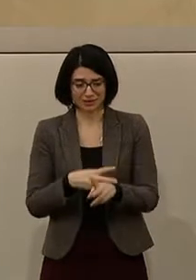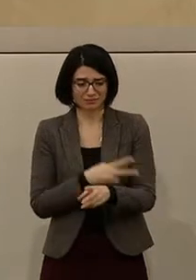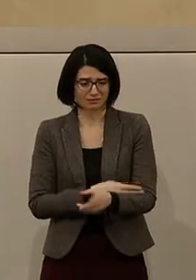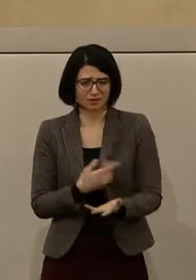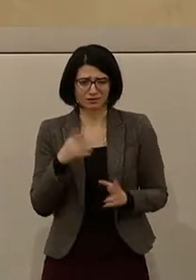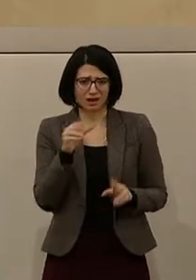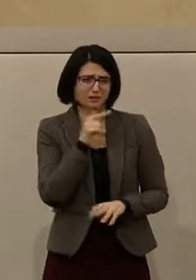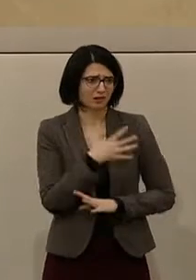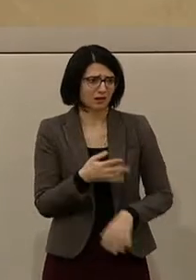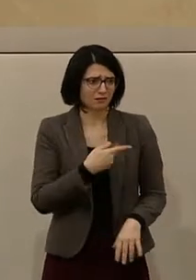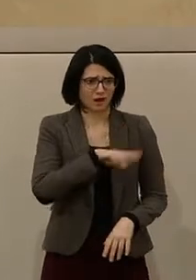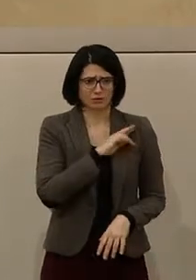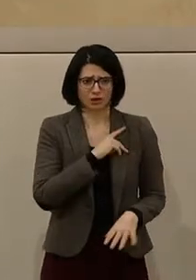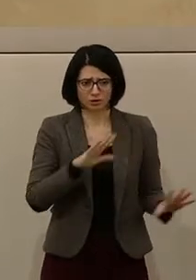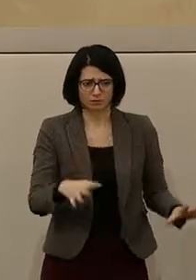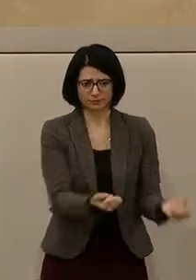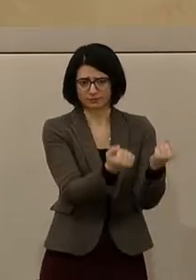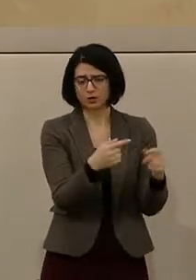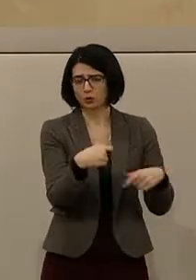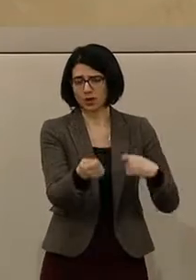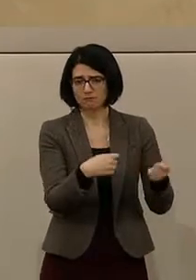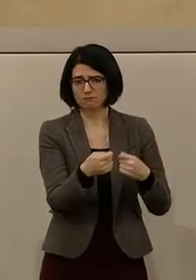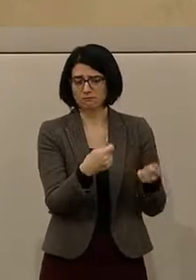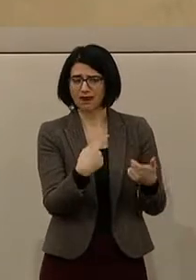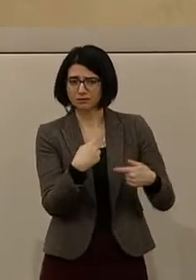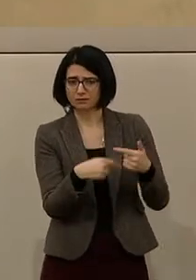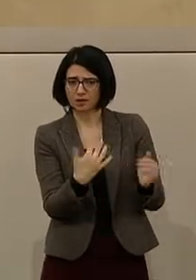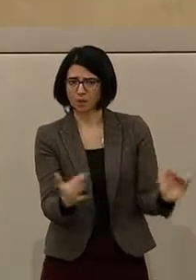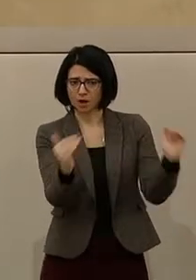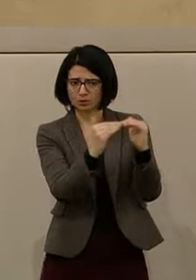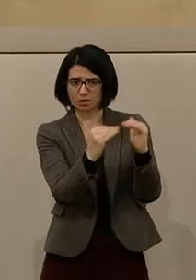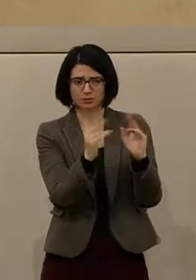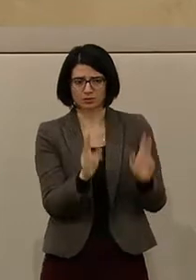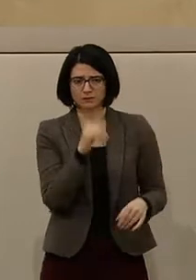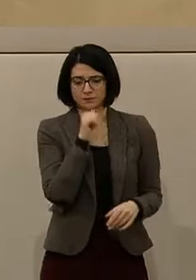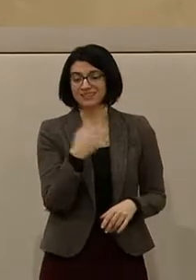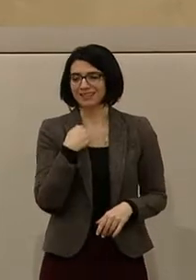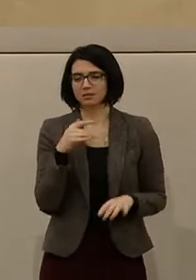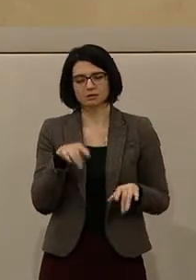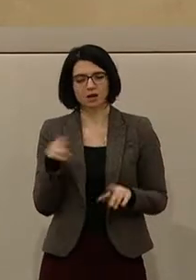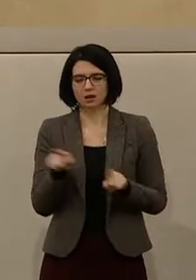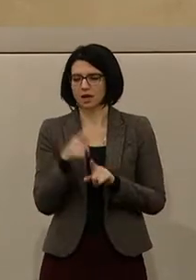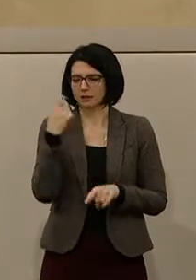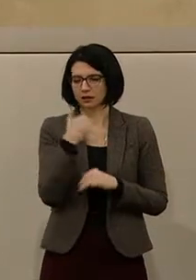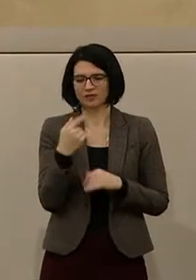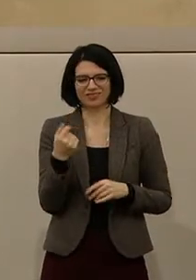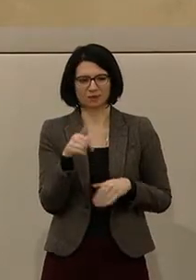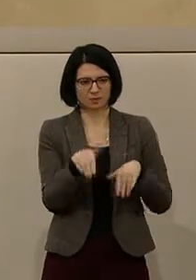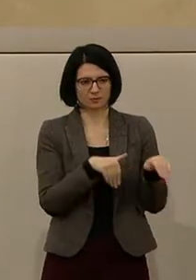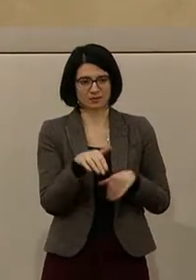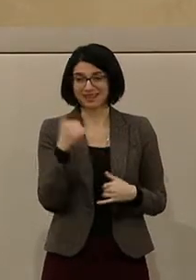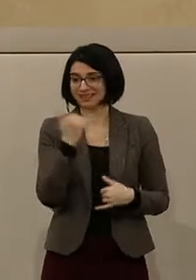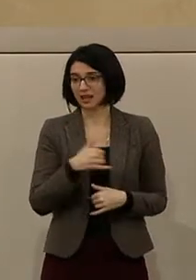und jedes verantwortlich sein, solche Dinge und solche Marktentwicklungen auszugleichen. Ich bin da ganz beim Herrn Finanzminister. Es hat ja jeder